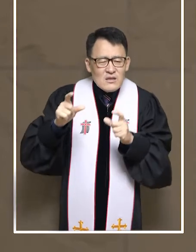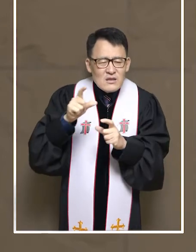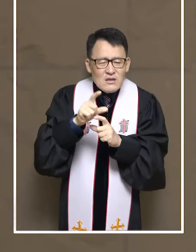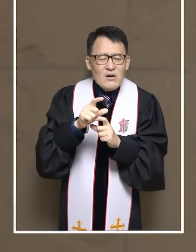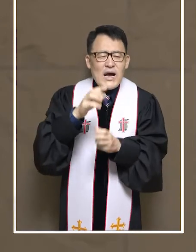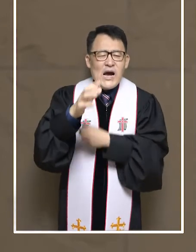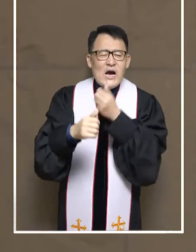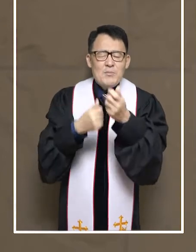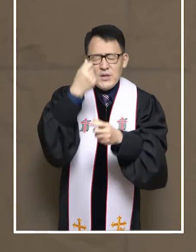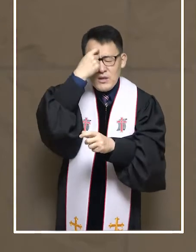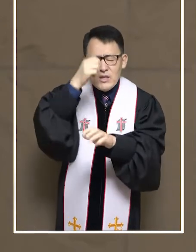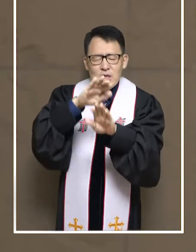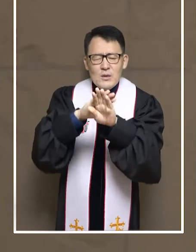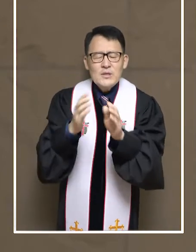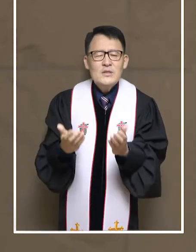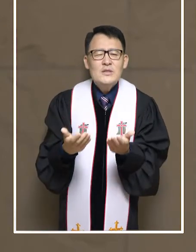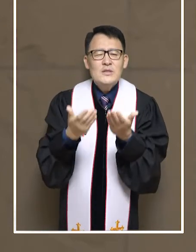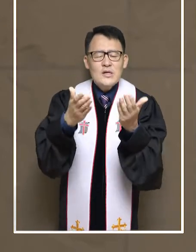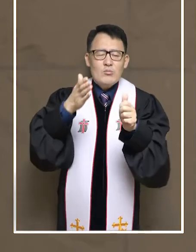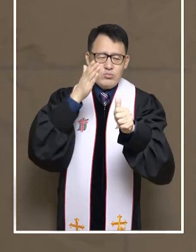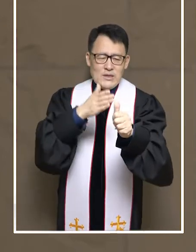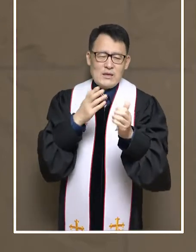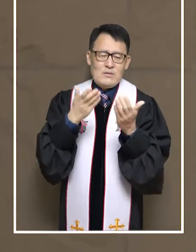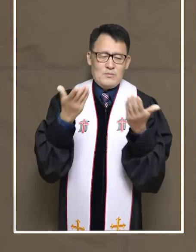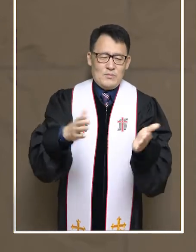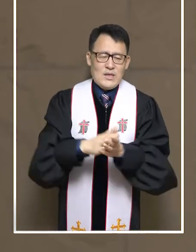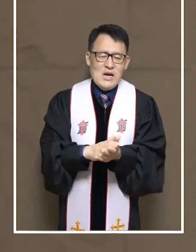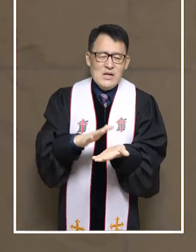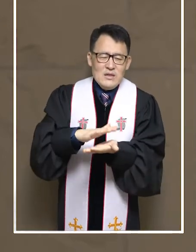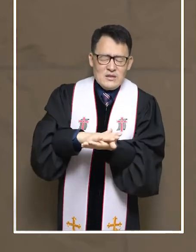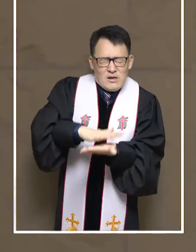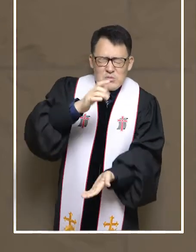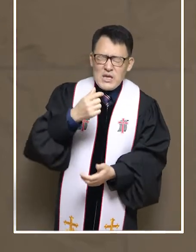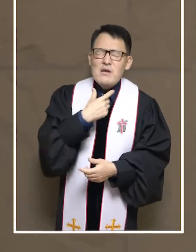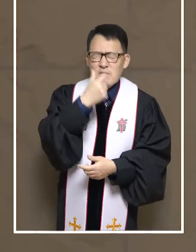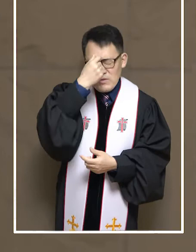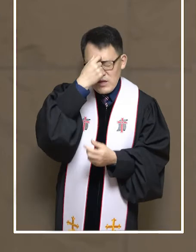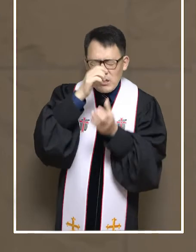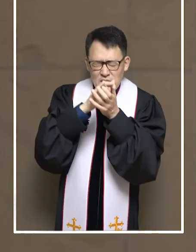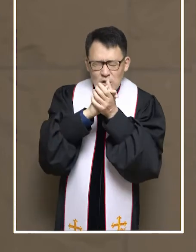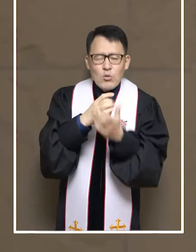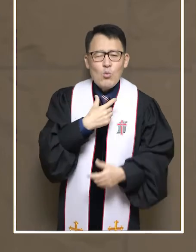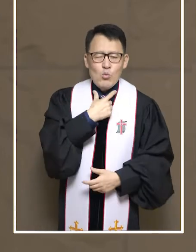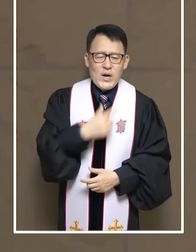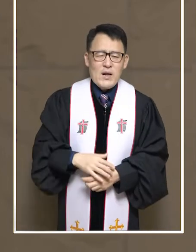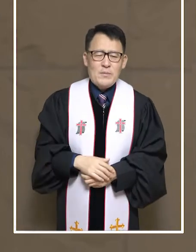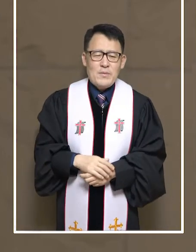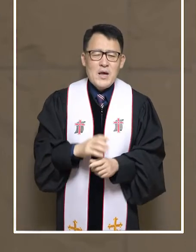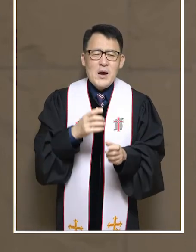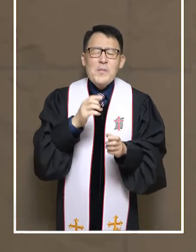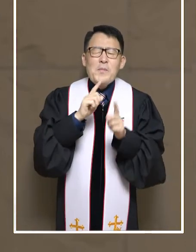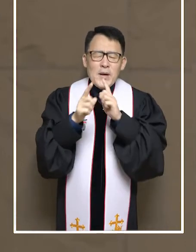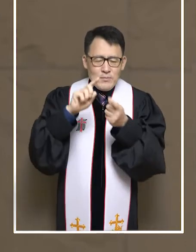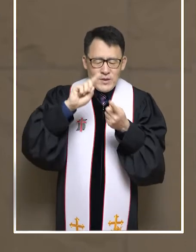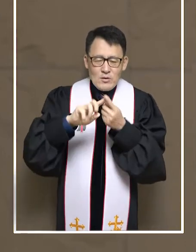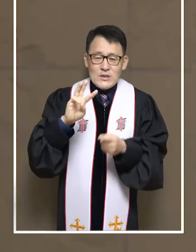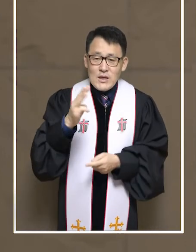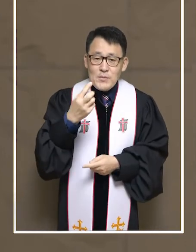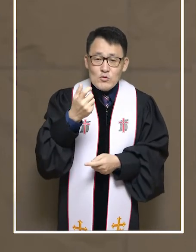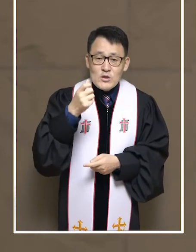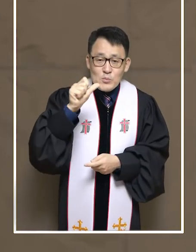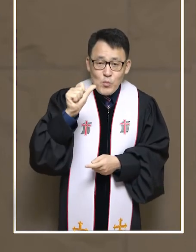열정적으로 하나님 앞에 예배하기를 원합니다. 더 뜨겁게 기도하기를 원합니다. 말씀대로 365를